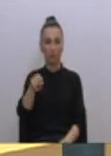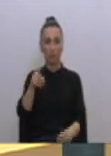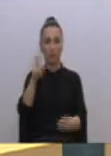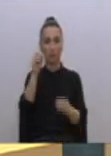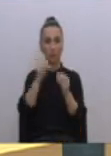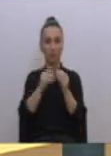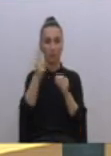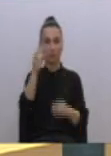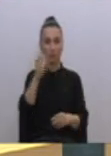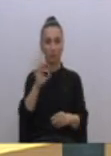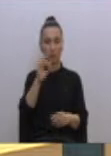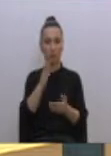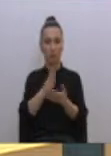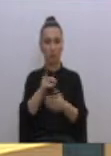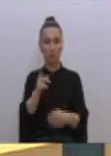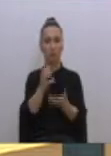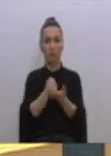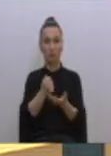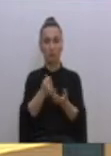10.1%-ია შესრულების მაჩვენებელი.